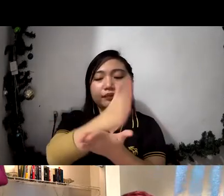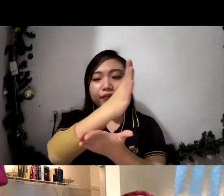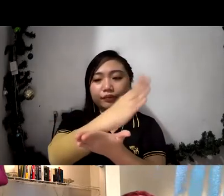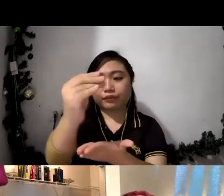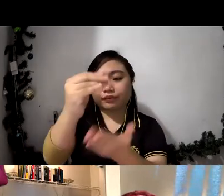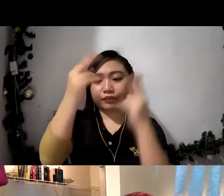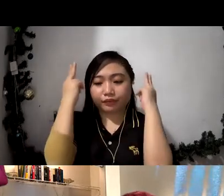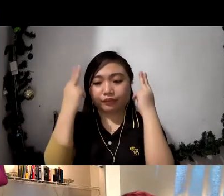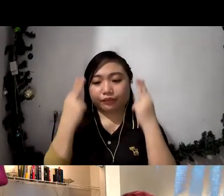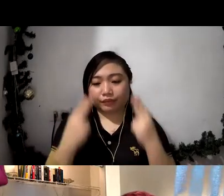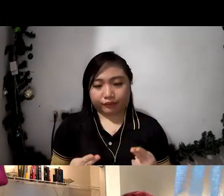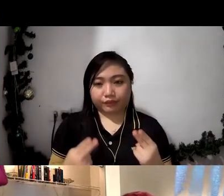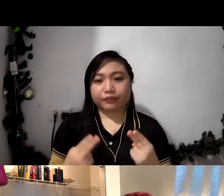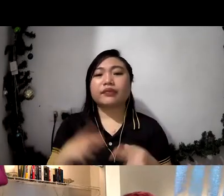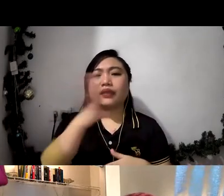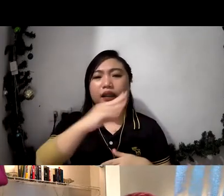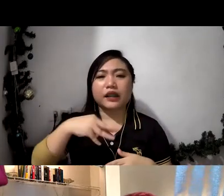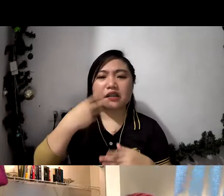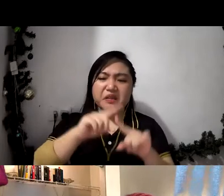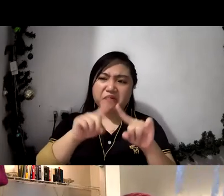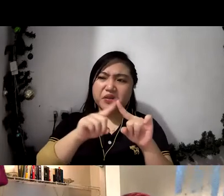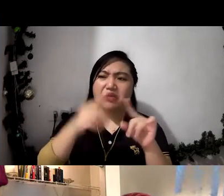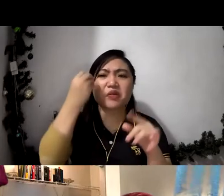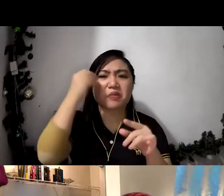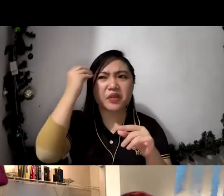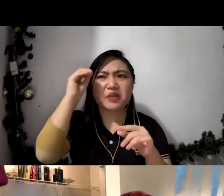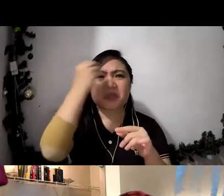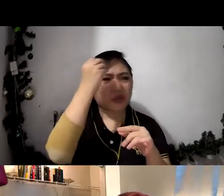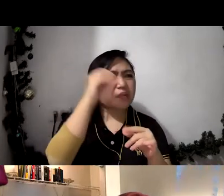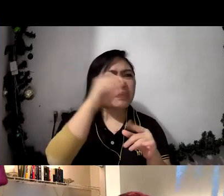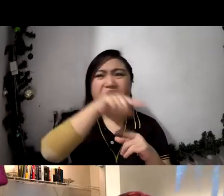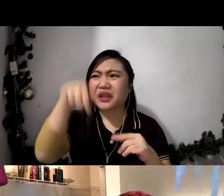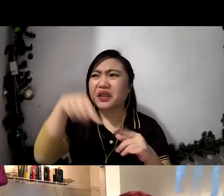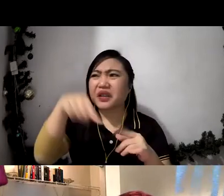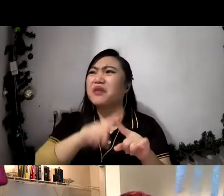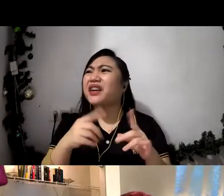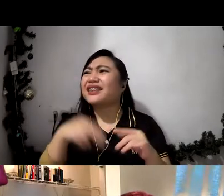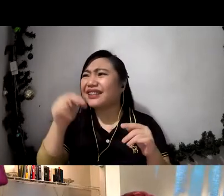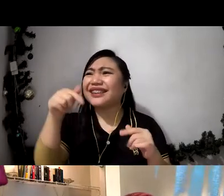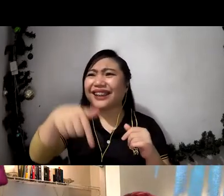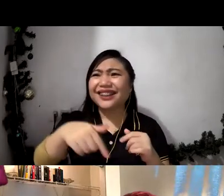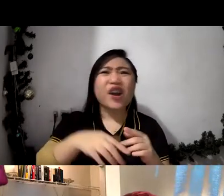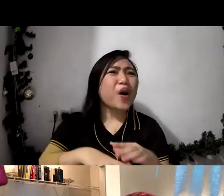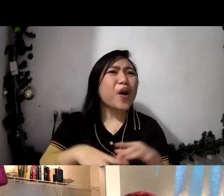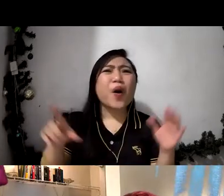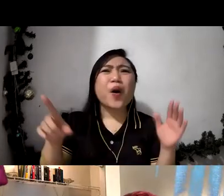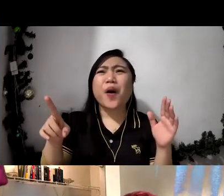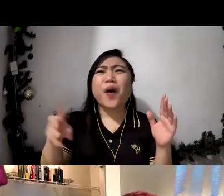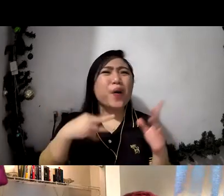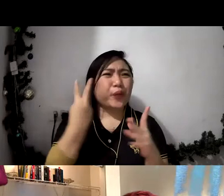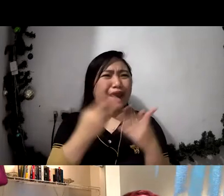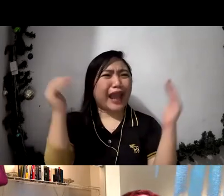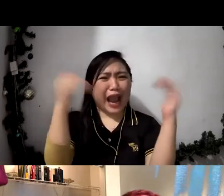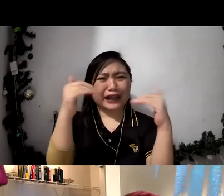na walang dapat na sinasaktan dahil lang magkaiba tayo ng pananaw, ano. At lahat tayo nagkakaisa na dapat